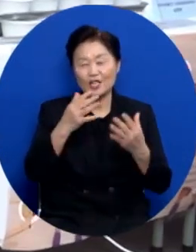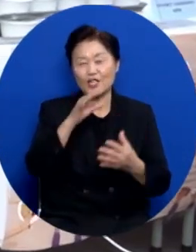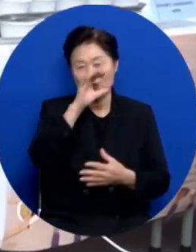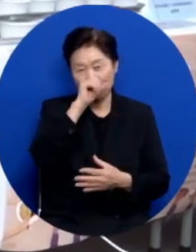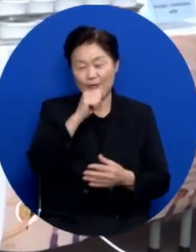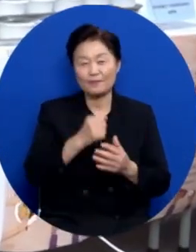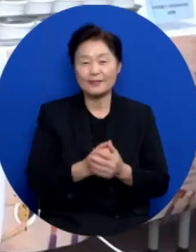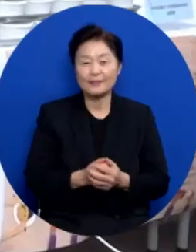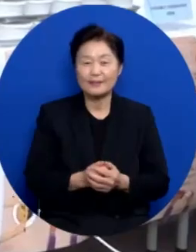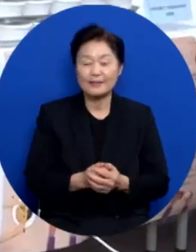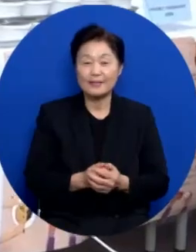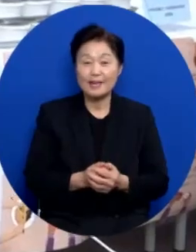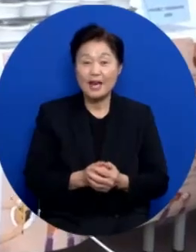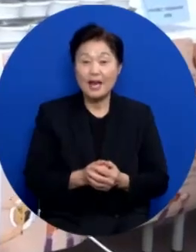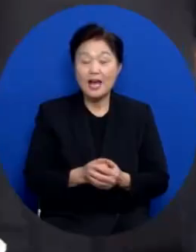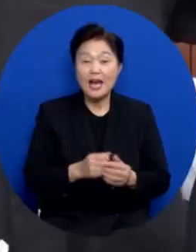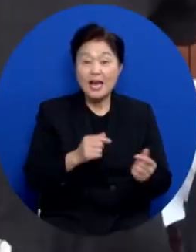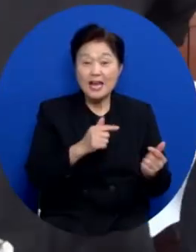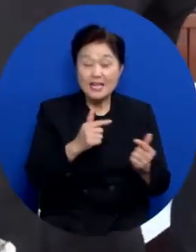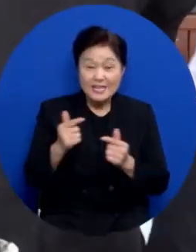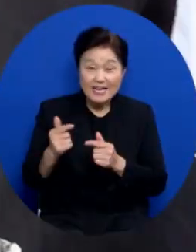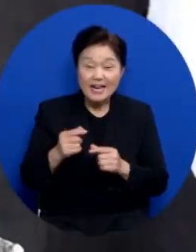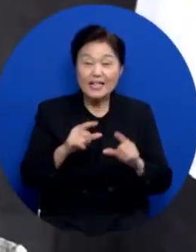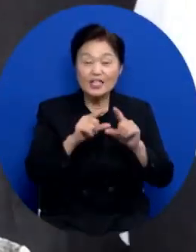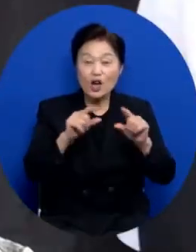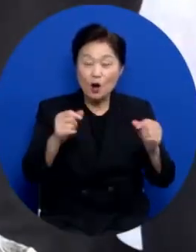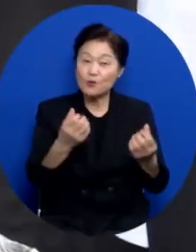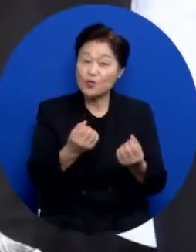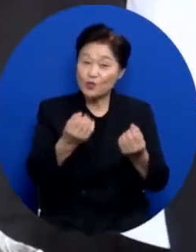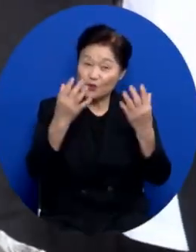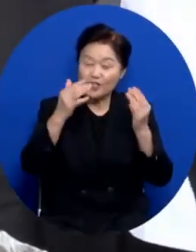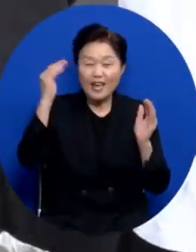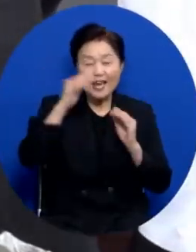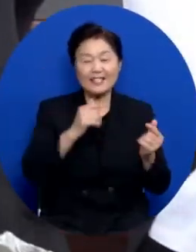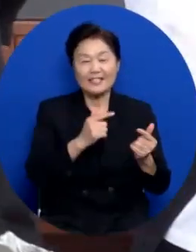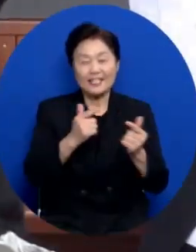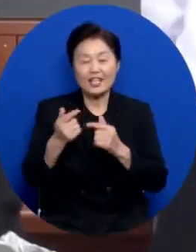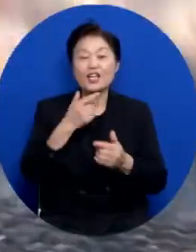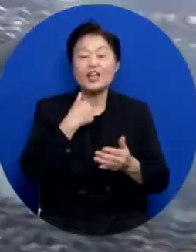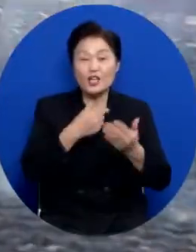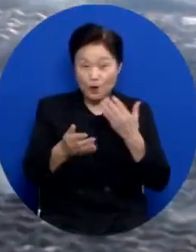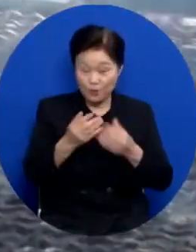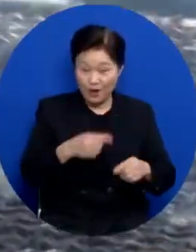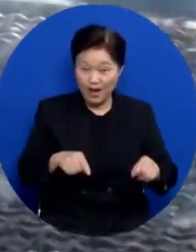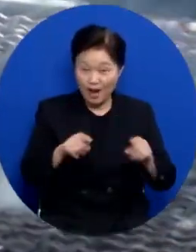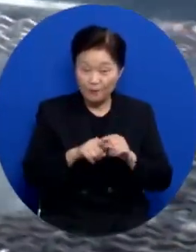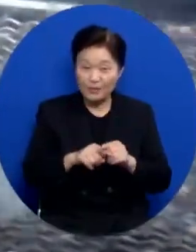어린 맛과 서비스를 느낄 수 있었던 외식 음식의 축제. 학생들에게 경험과 더불어